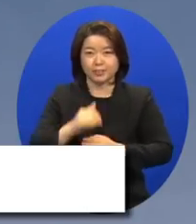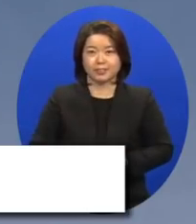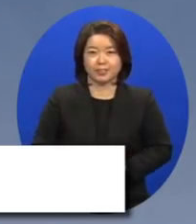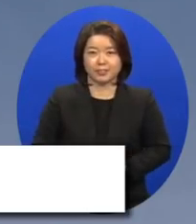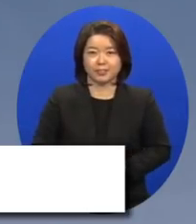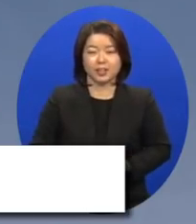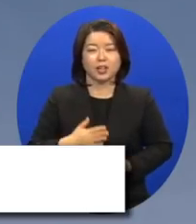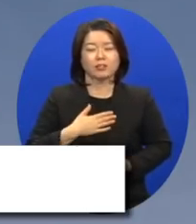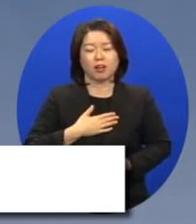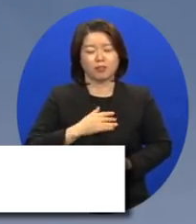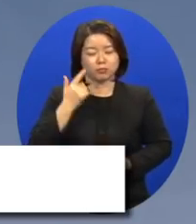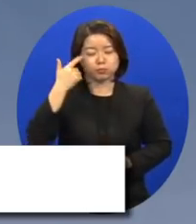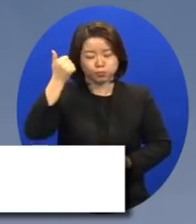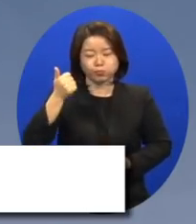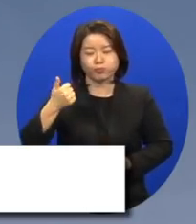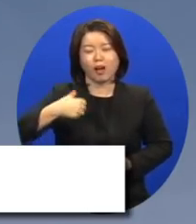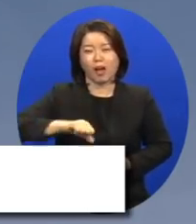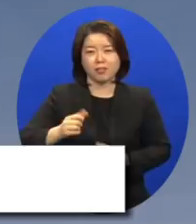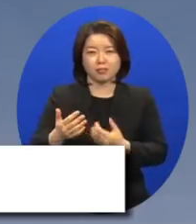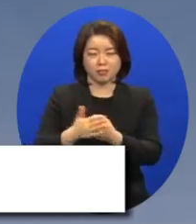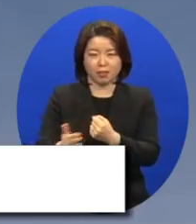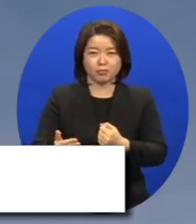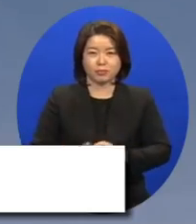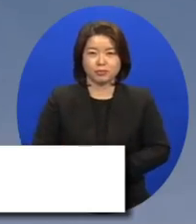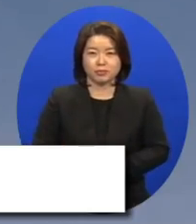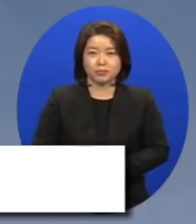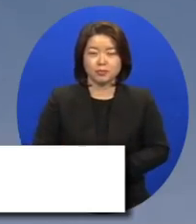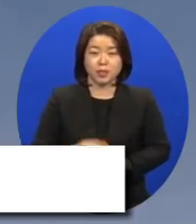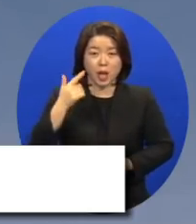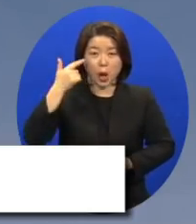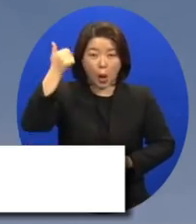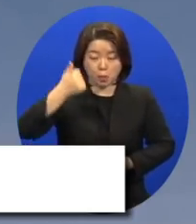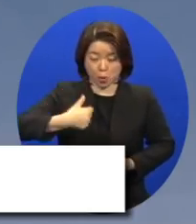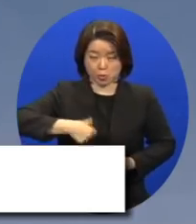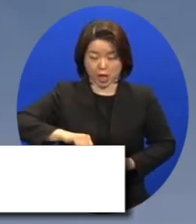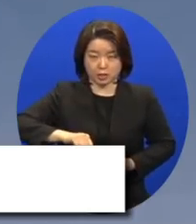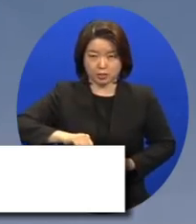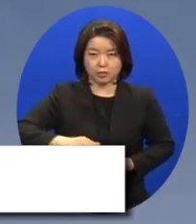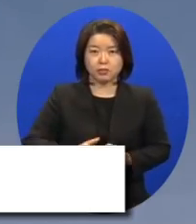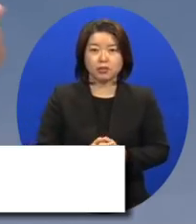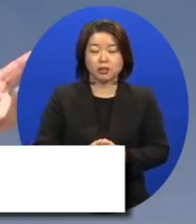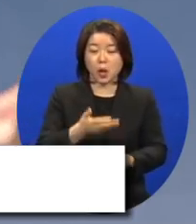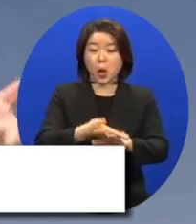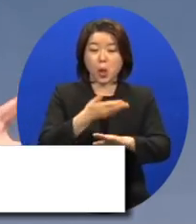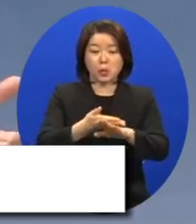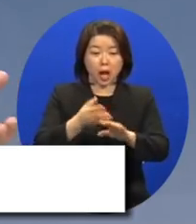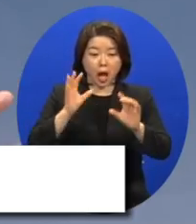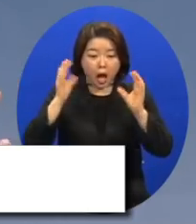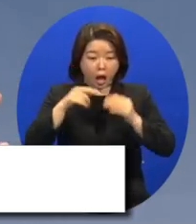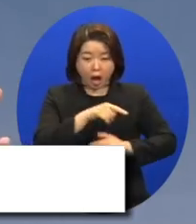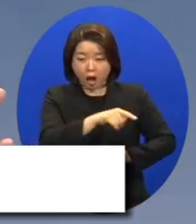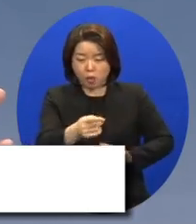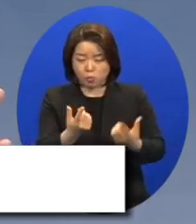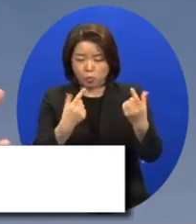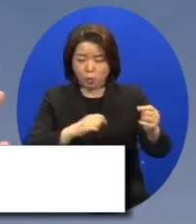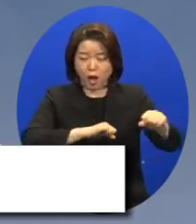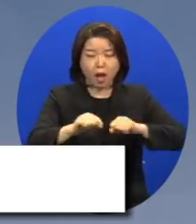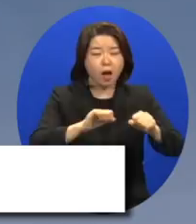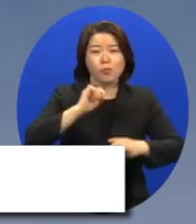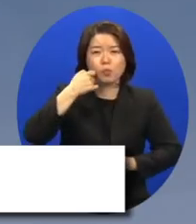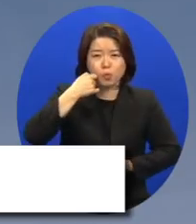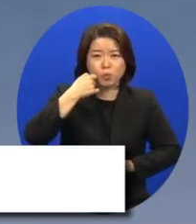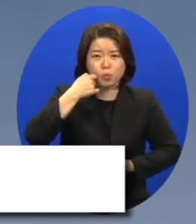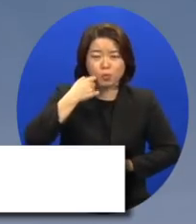제가 목사의 아들이 없기 때문에 목사의 아들인데 다른 아이들처럼 그렇게 할 수가 없더라고요